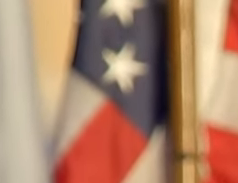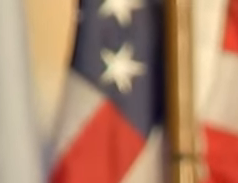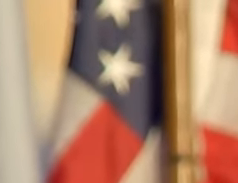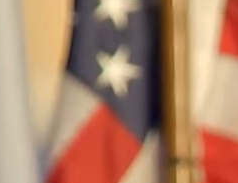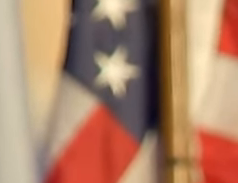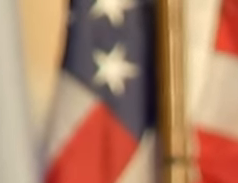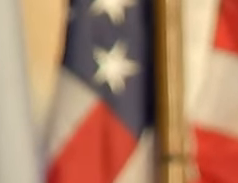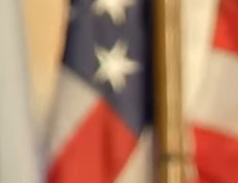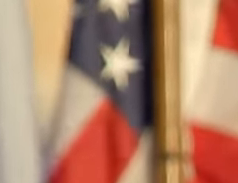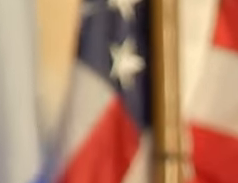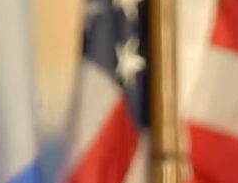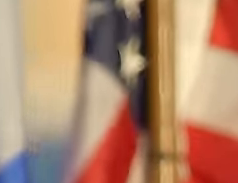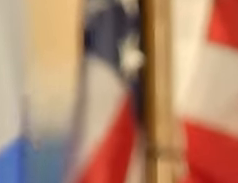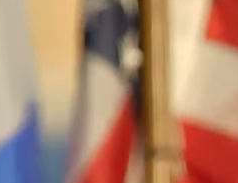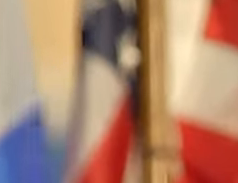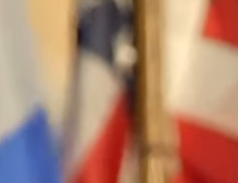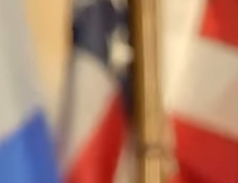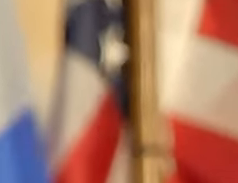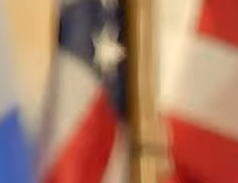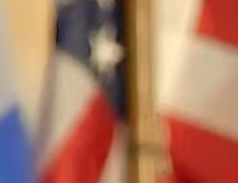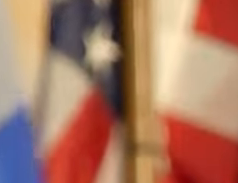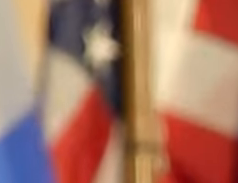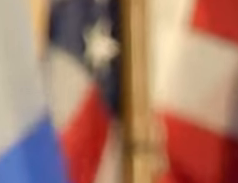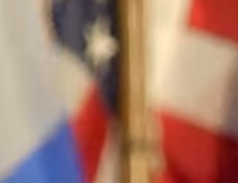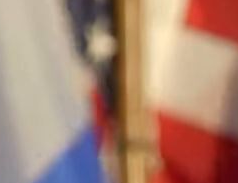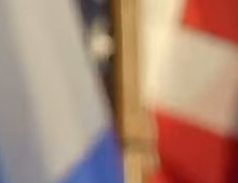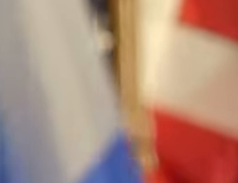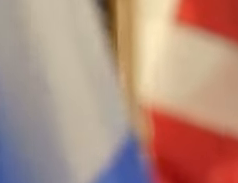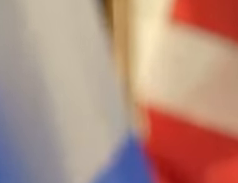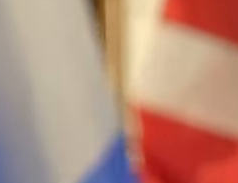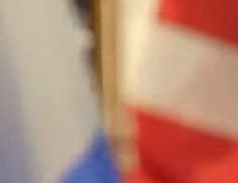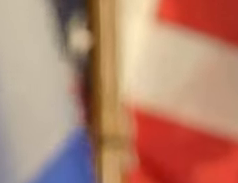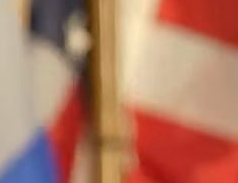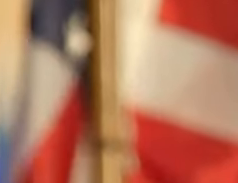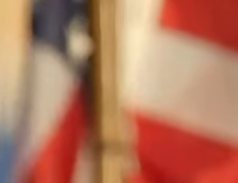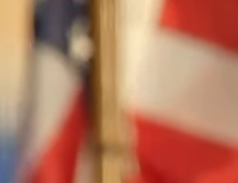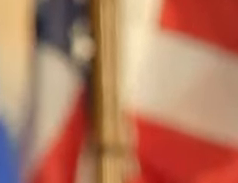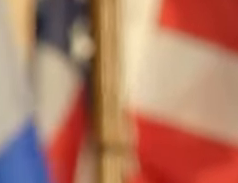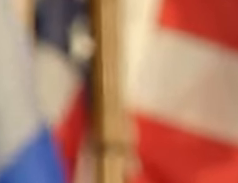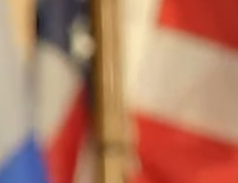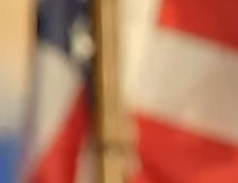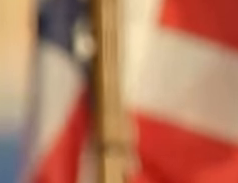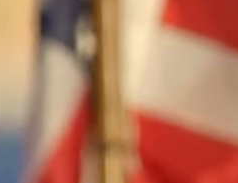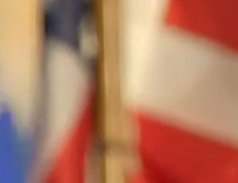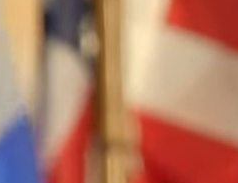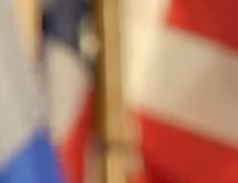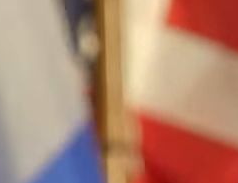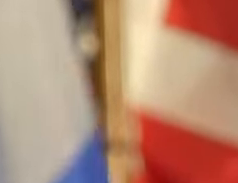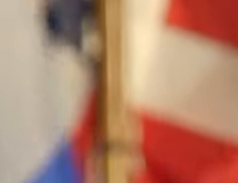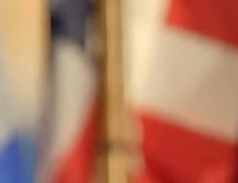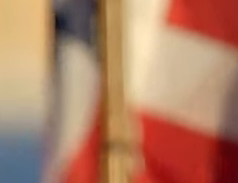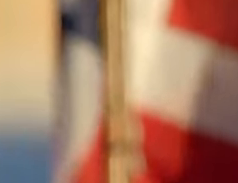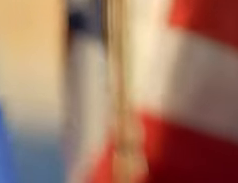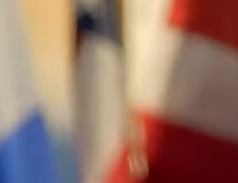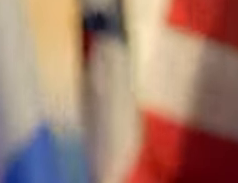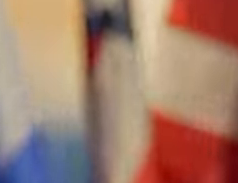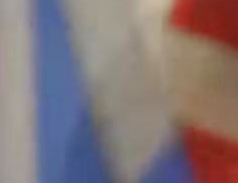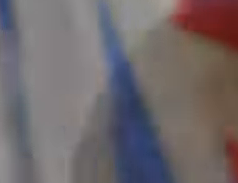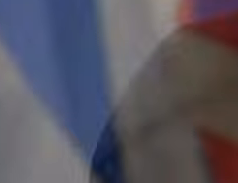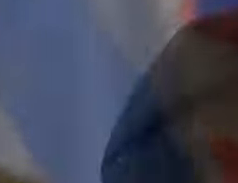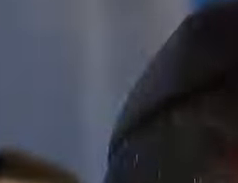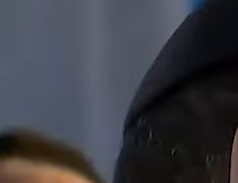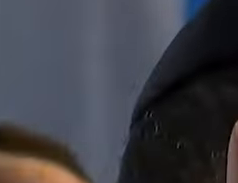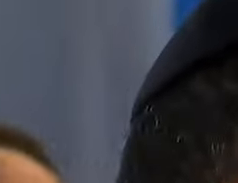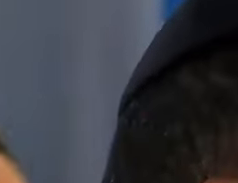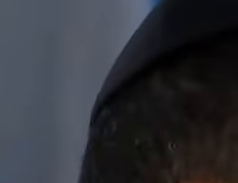שבעזרת השם, השם יתמלא רחמים על עם ישראל, והביא לנו כבר גאולה,